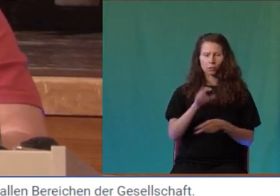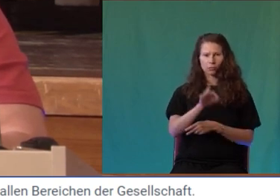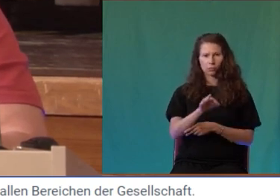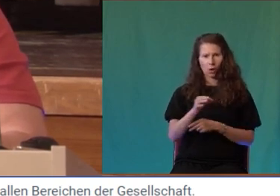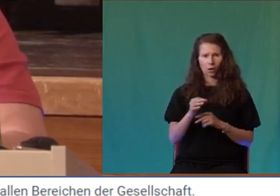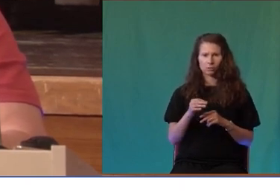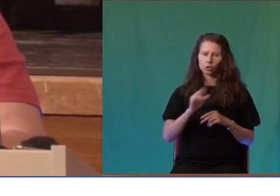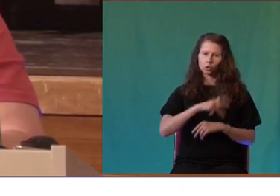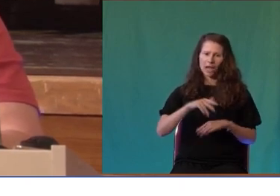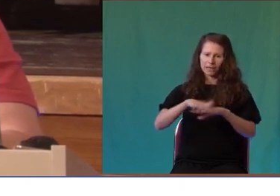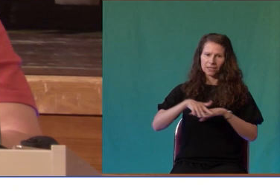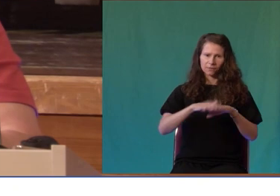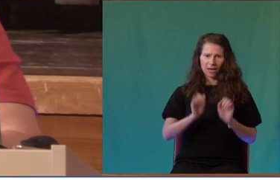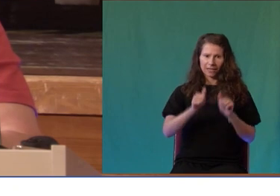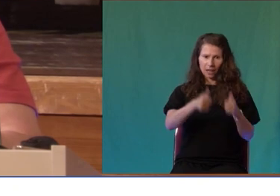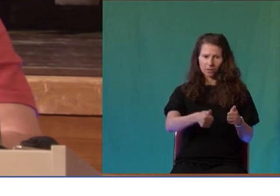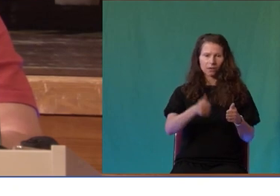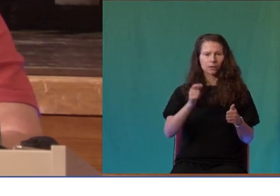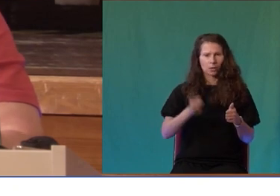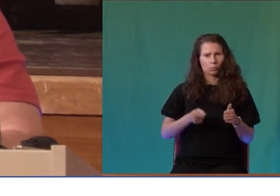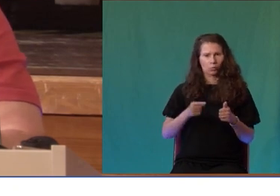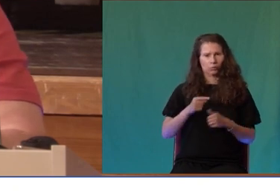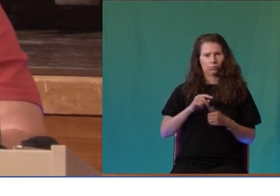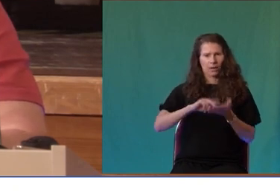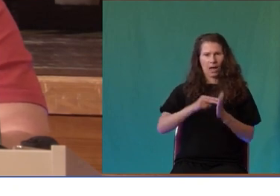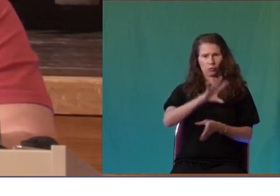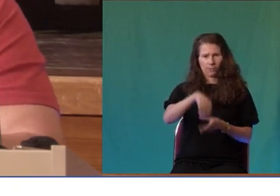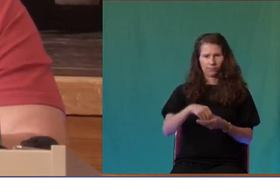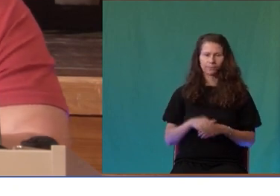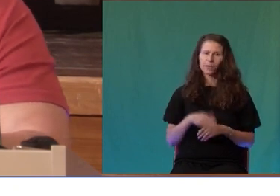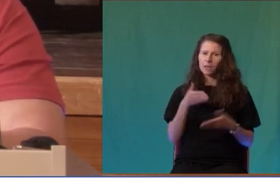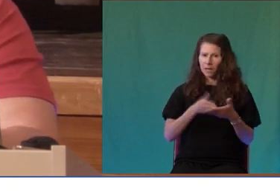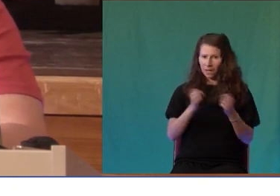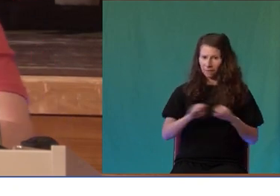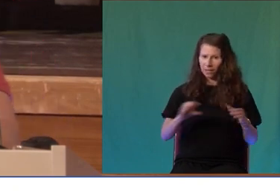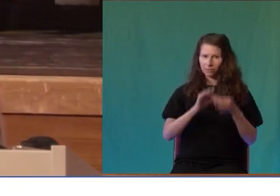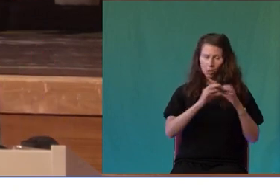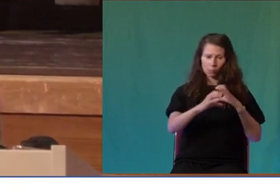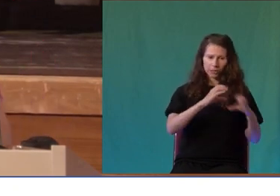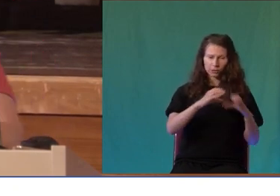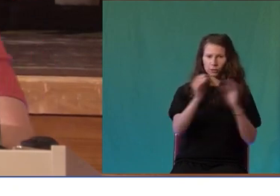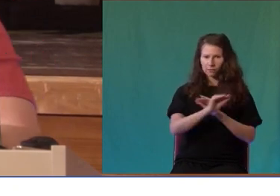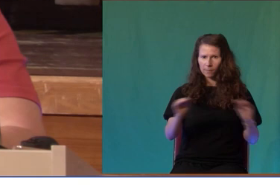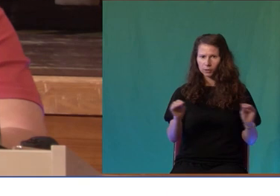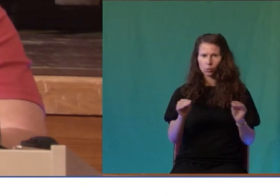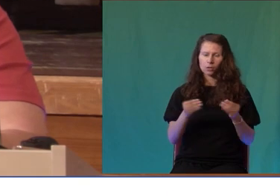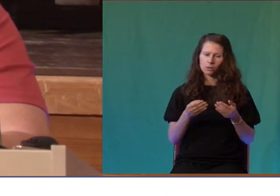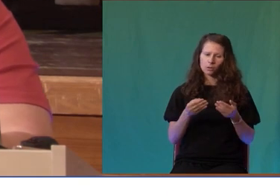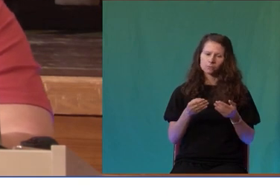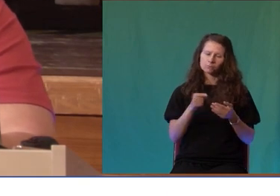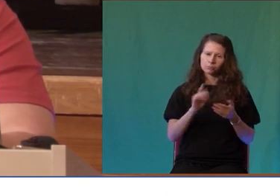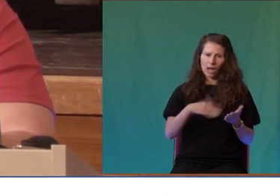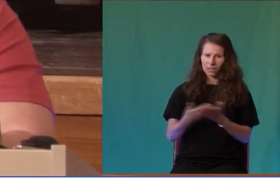sozialen Netz in die Budgetplanung einbezogen werden Barrierefreiheit in Kommunikation Informationen und Bereitstellung von